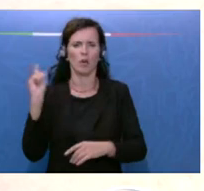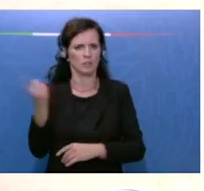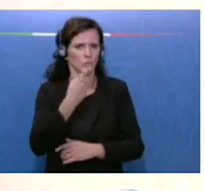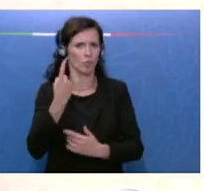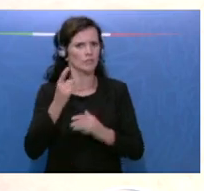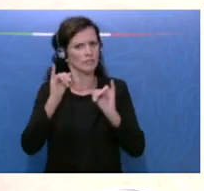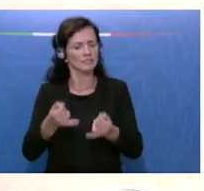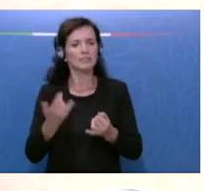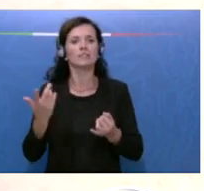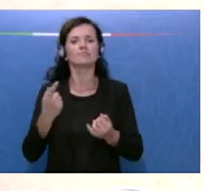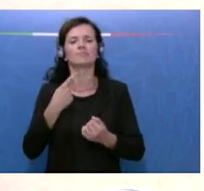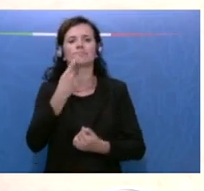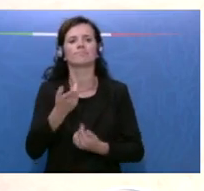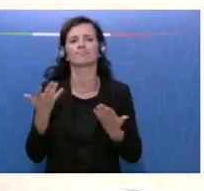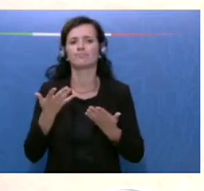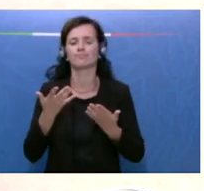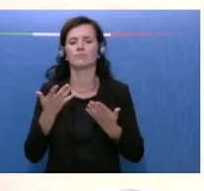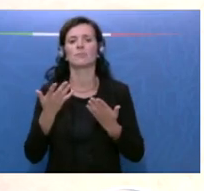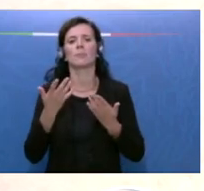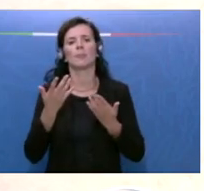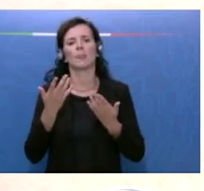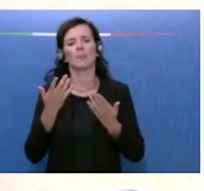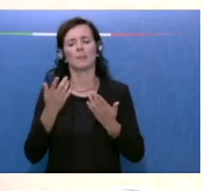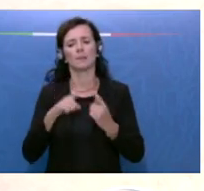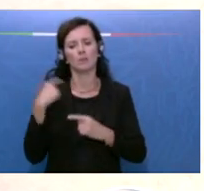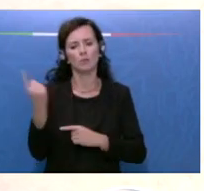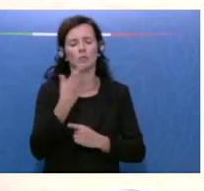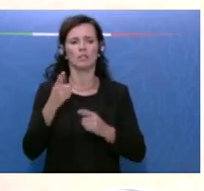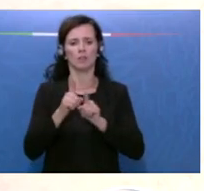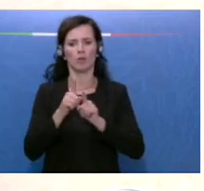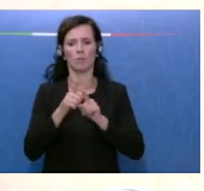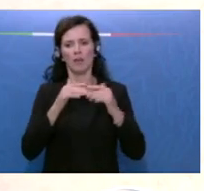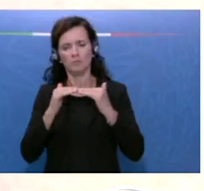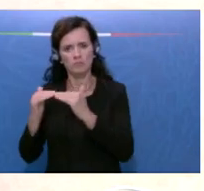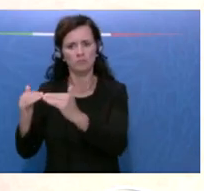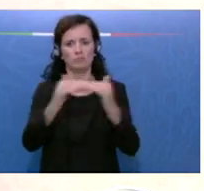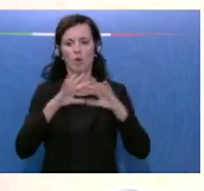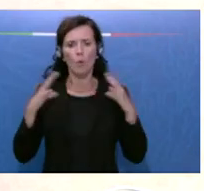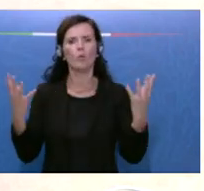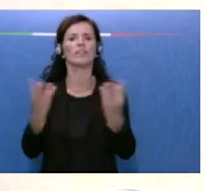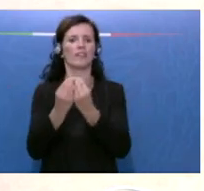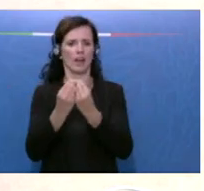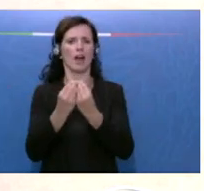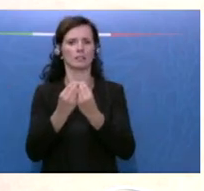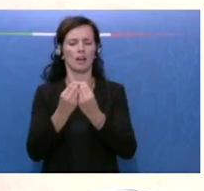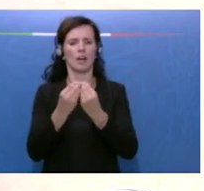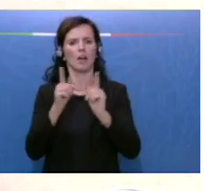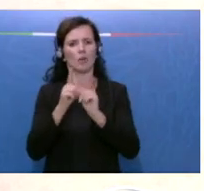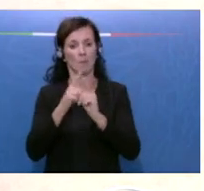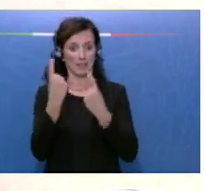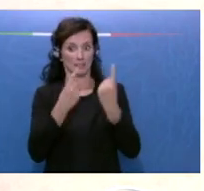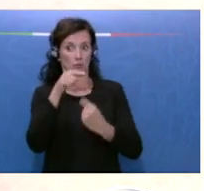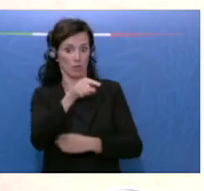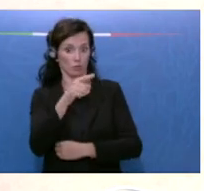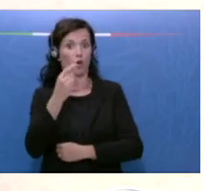parlato di necessità di riuscire ad arrivare a un atteggiamento ha una posizione unificata nei confronti di questo di